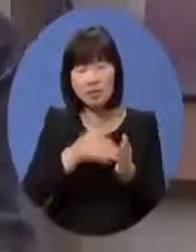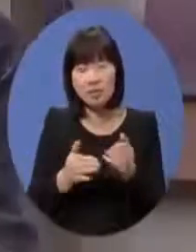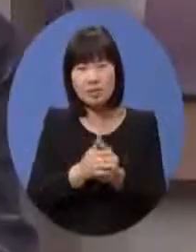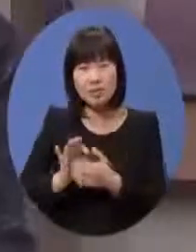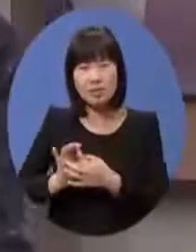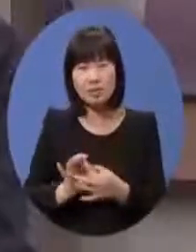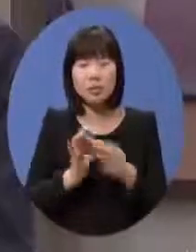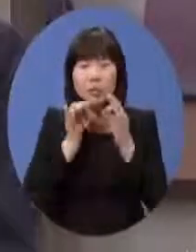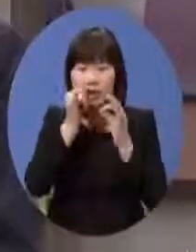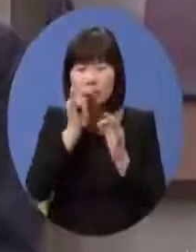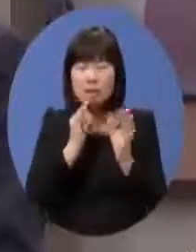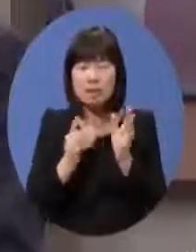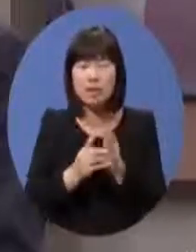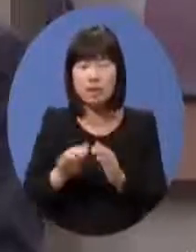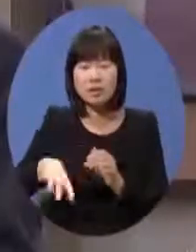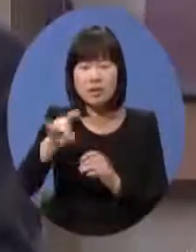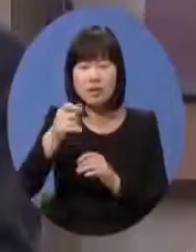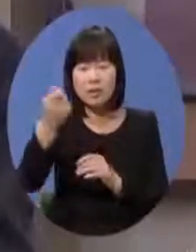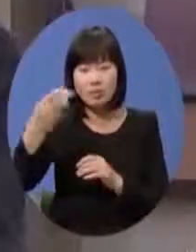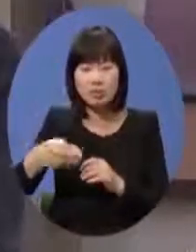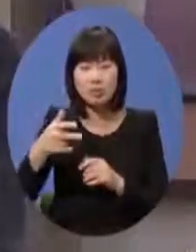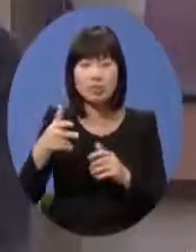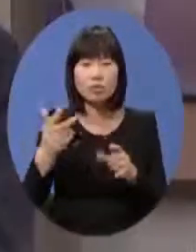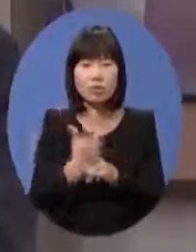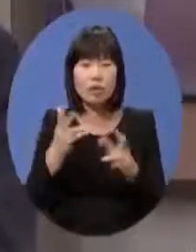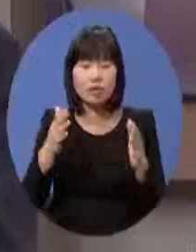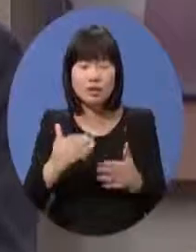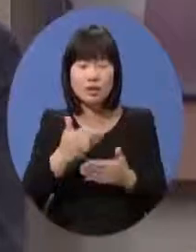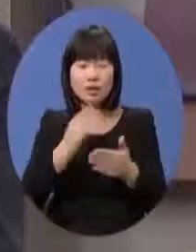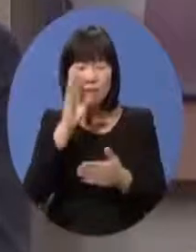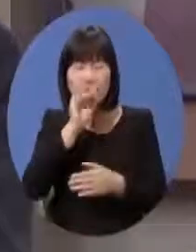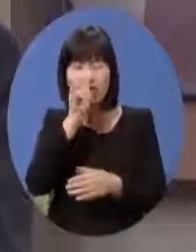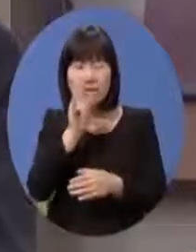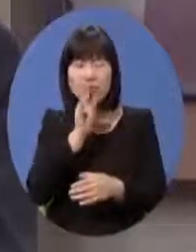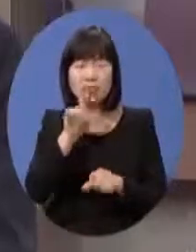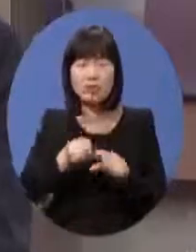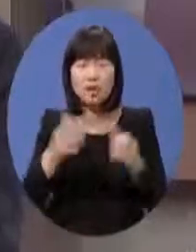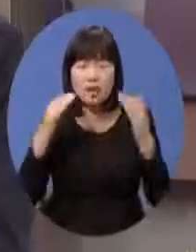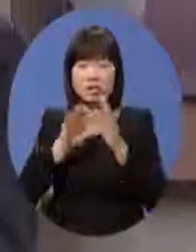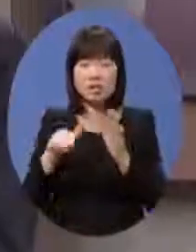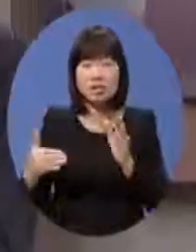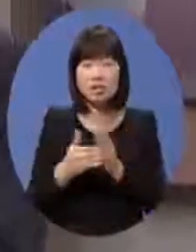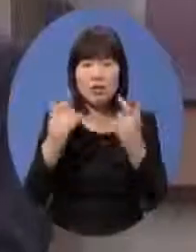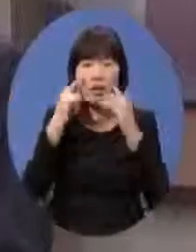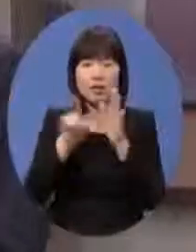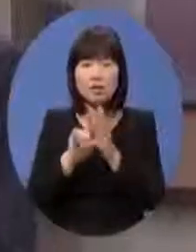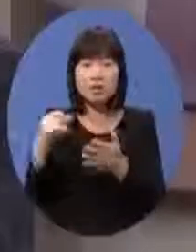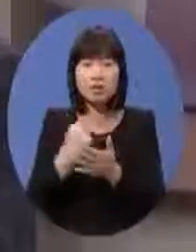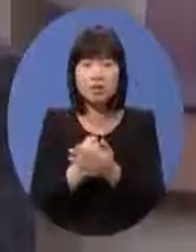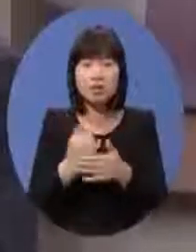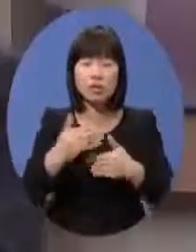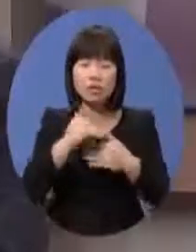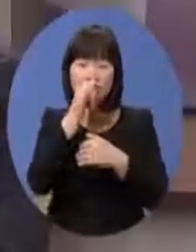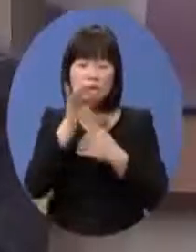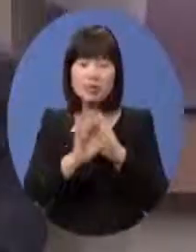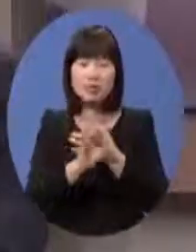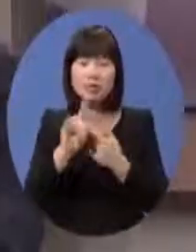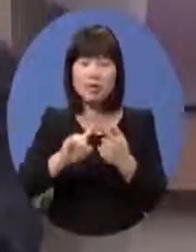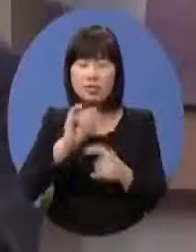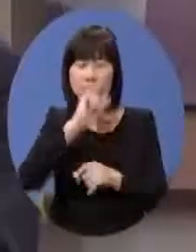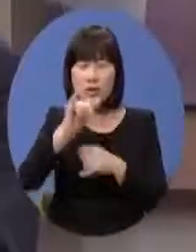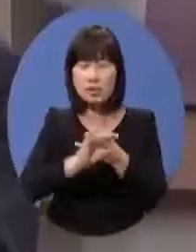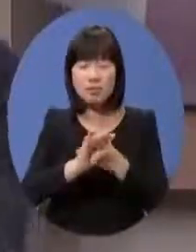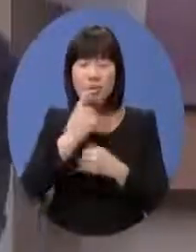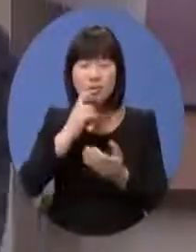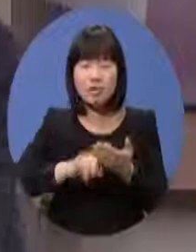끊임없이 노력하는데 처음에 한 몇 주간은 나빠질 수 있고 그게 그 시간이 지날 때까지 엄마가 확신을 가지고 진행하면 그게 딱 통과되면 그